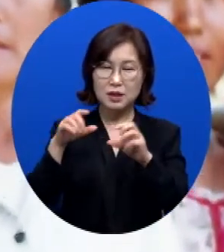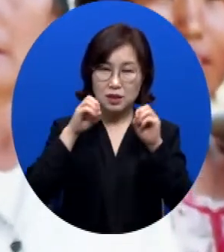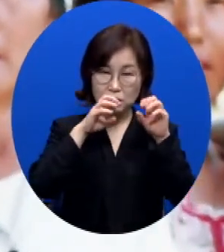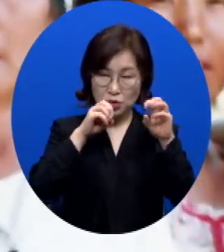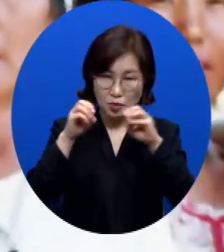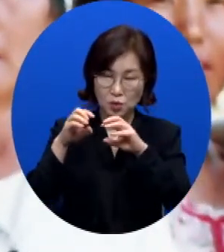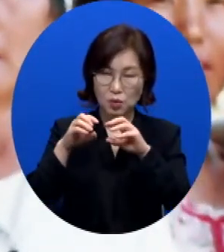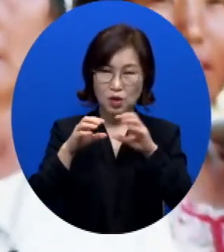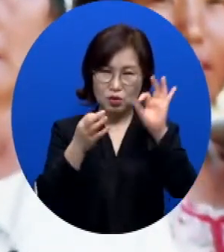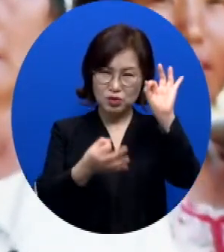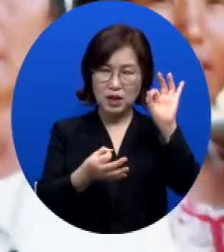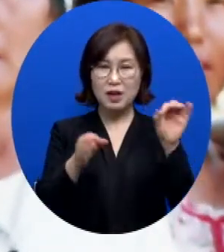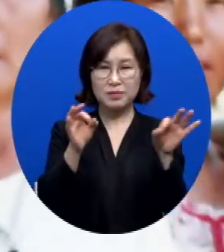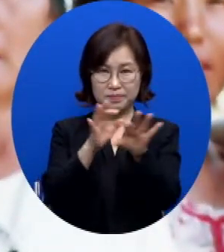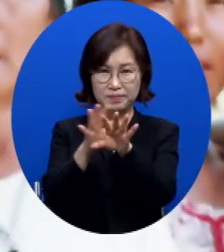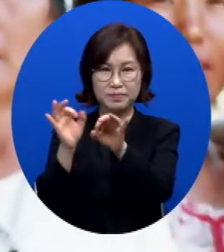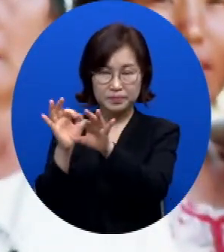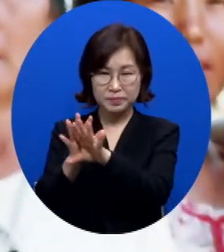미신을 타파합니다.